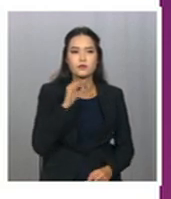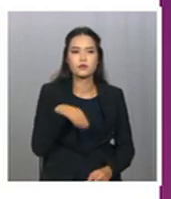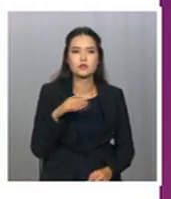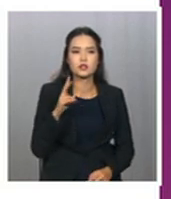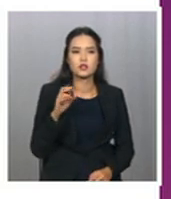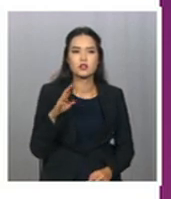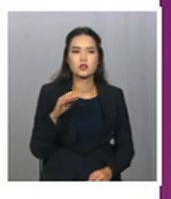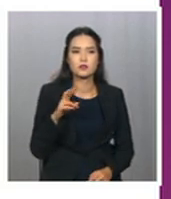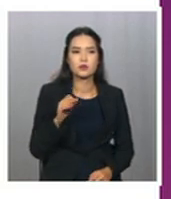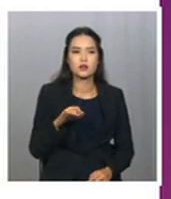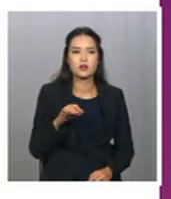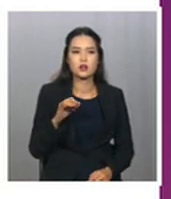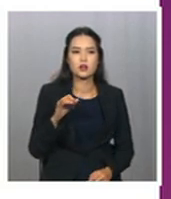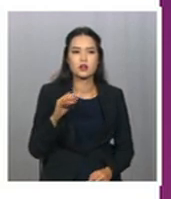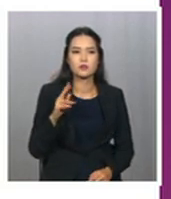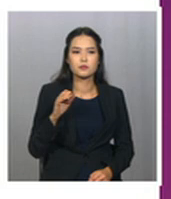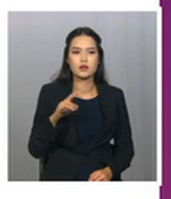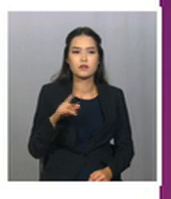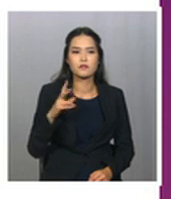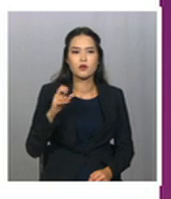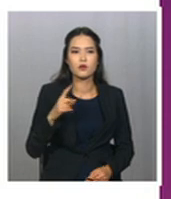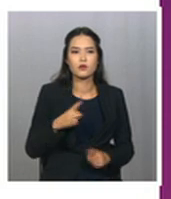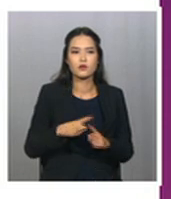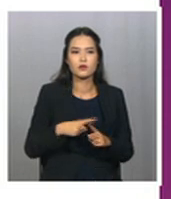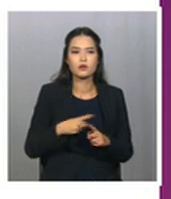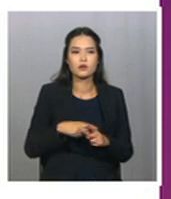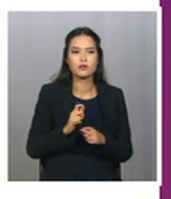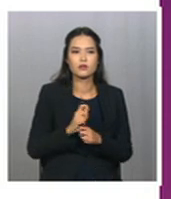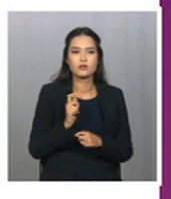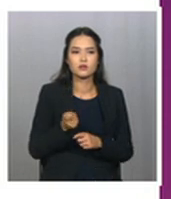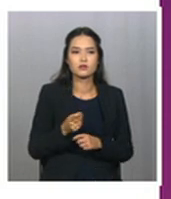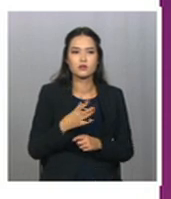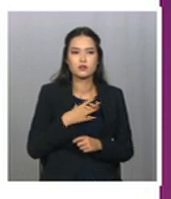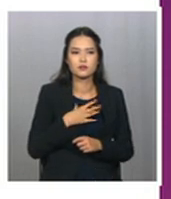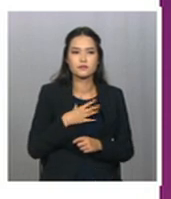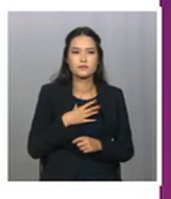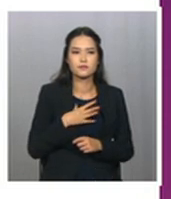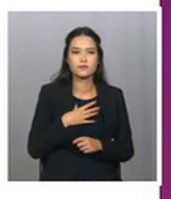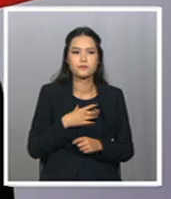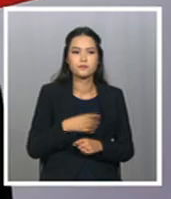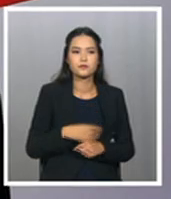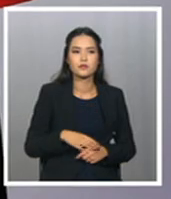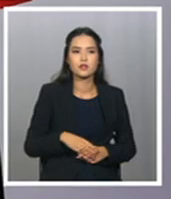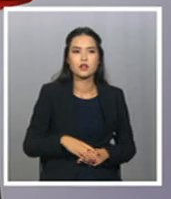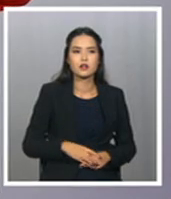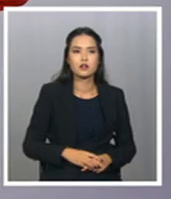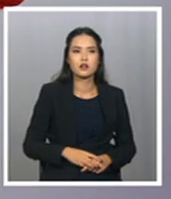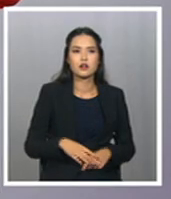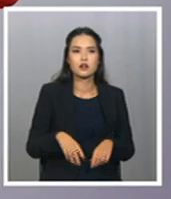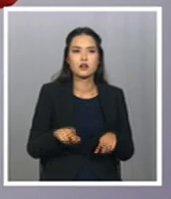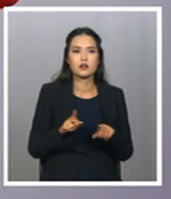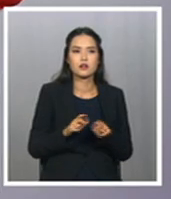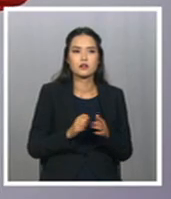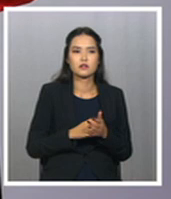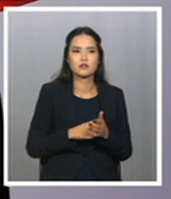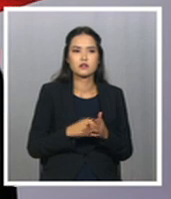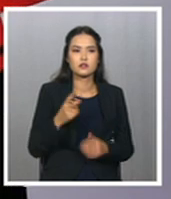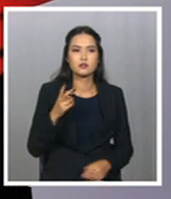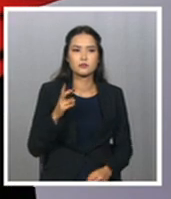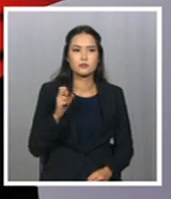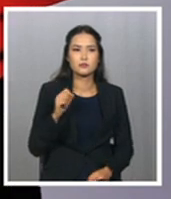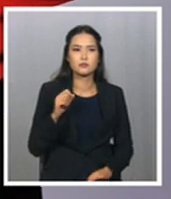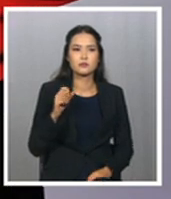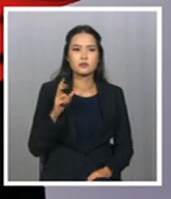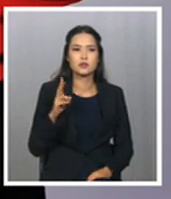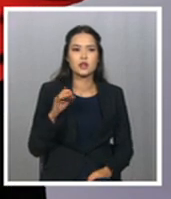қарашалы атанған Бейсенбай Кенжебаев қойған деп айтсақ артық емес. Өйткені Бейсенбай Кенжебаев